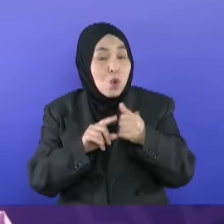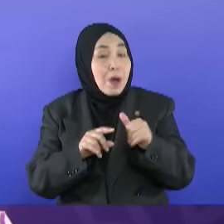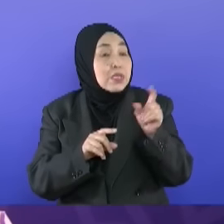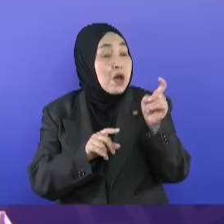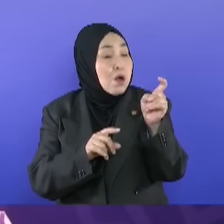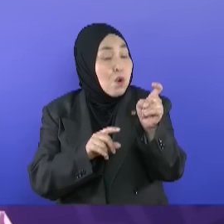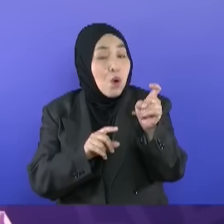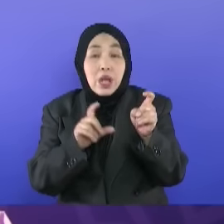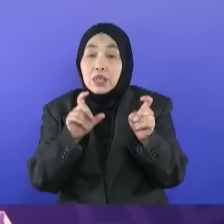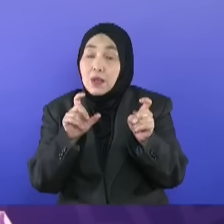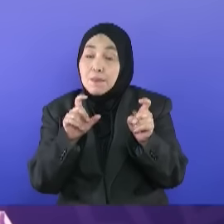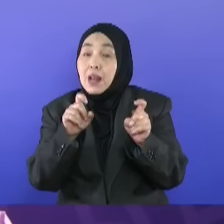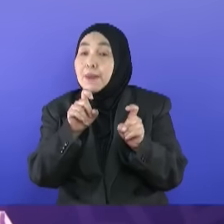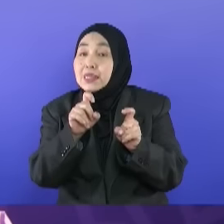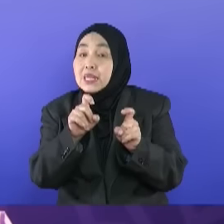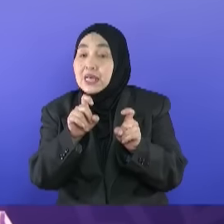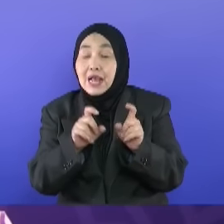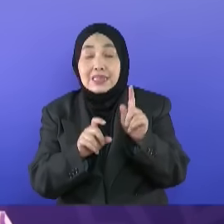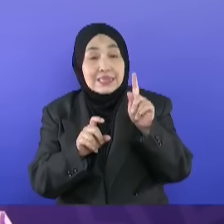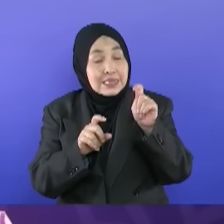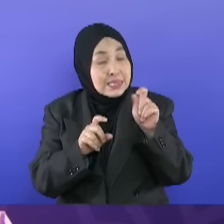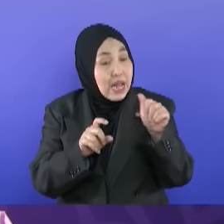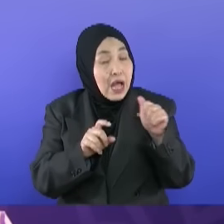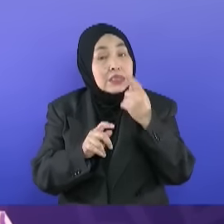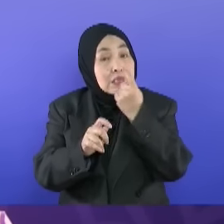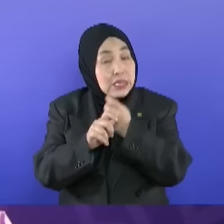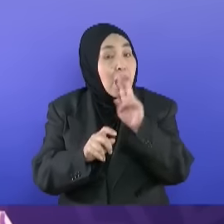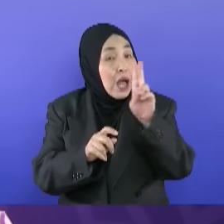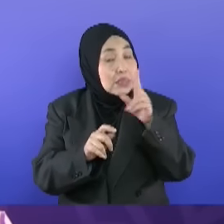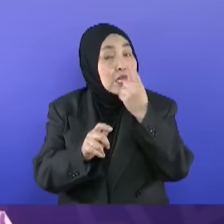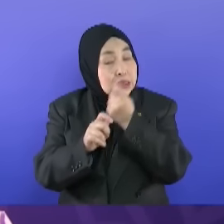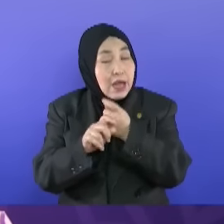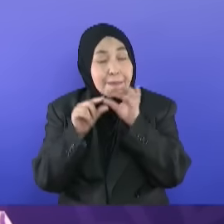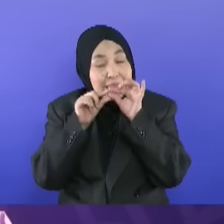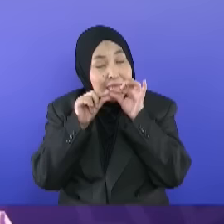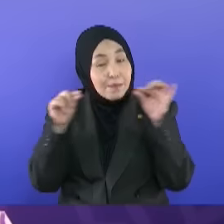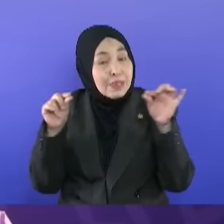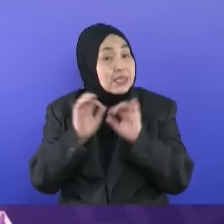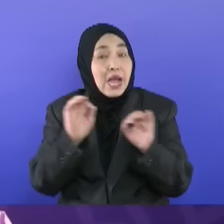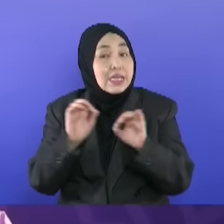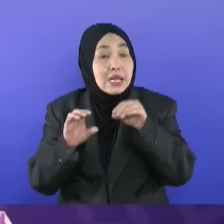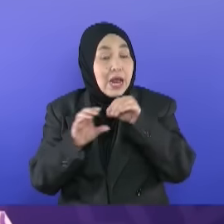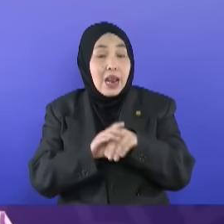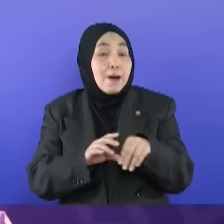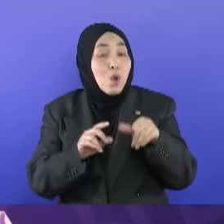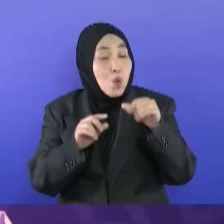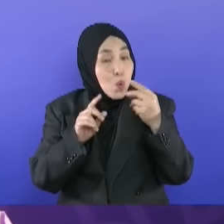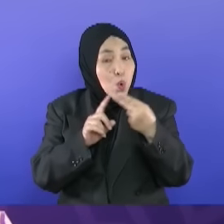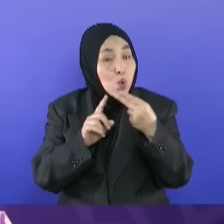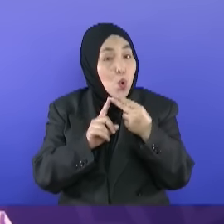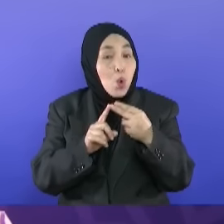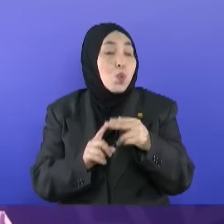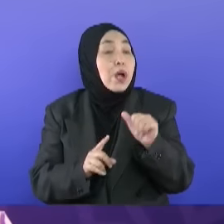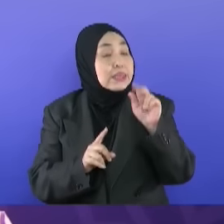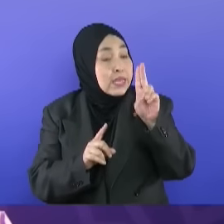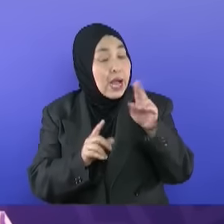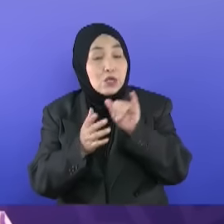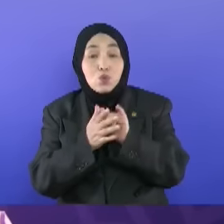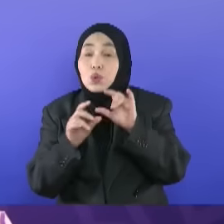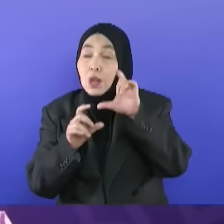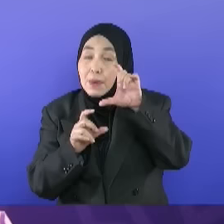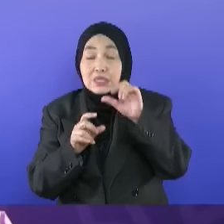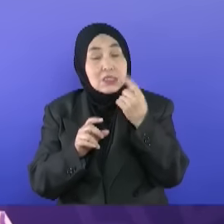ra yang tebal mati, ta itu tetap dikekalkan nipis. Tidak ada dalam keadaan huruf ta itu tebal. Maksud dia ta ni